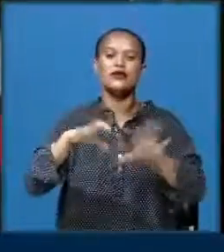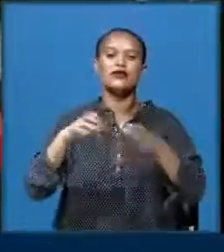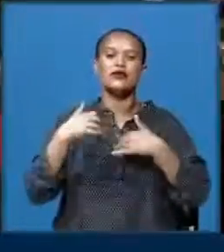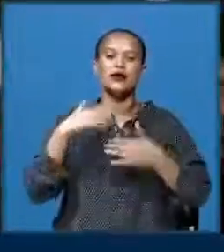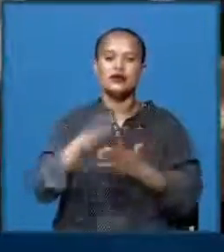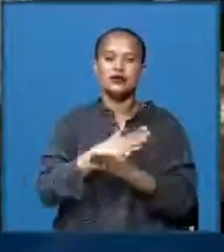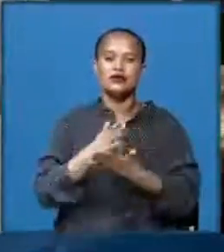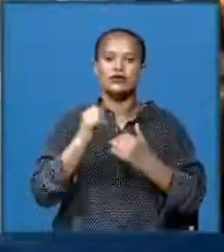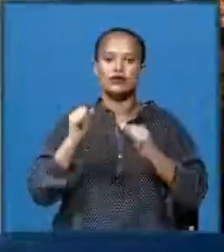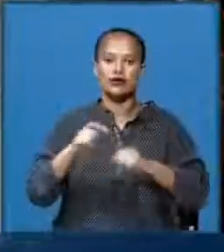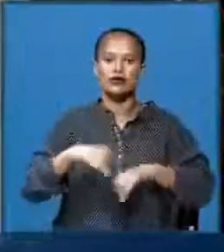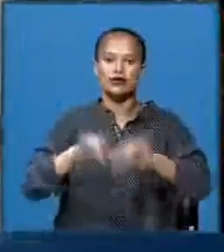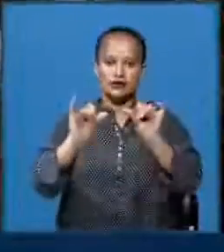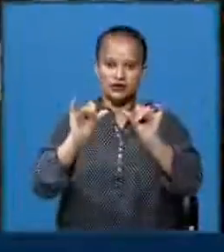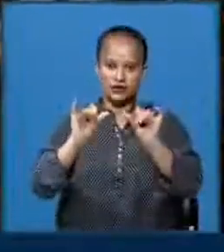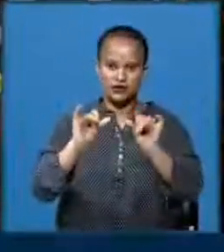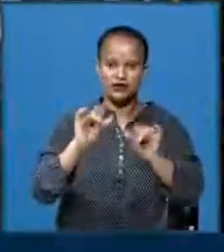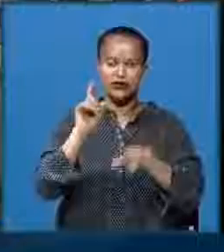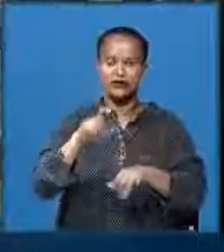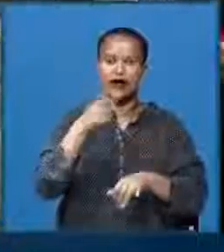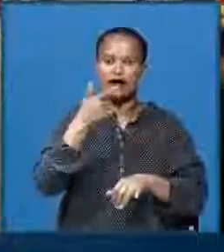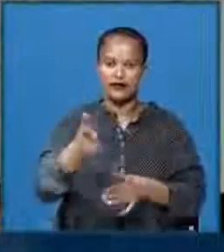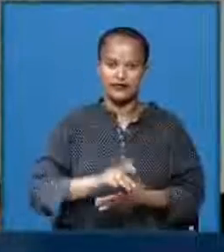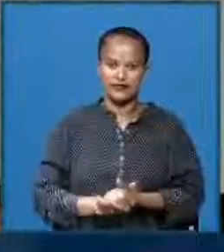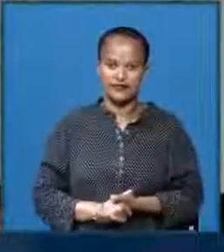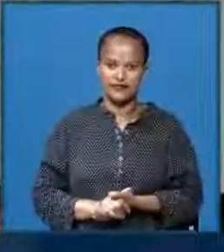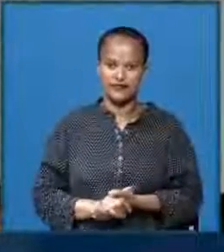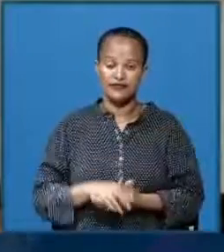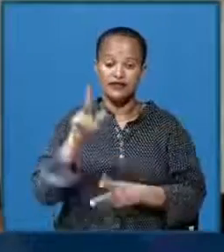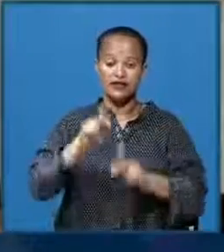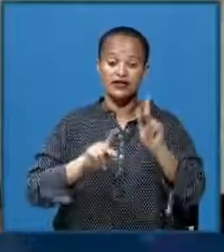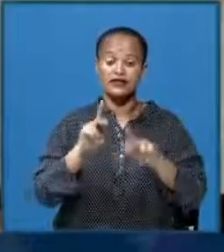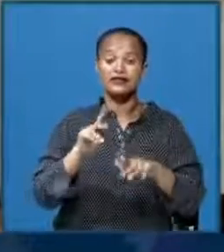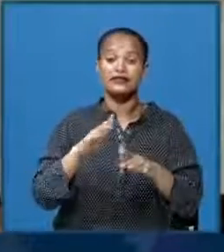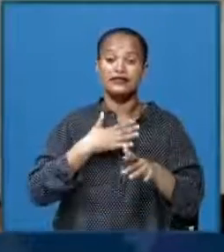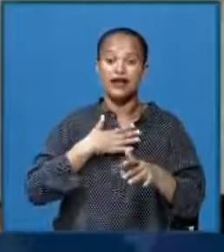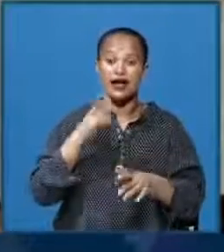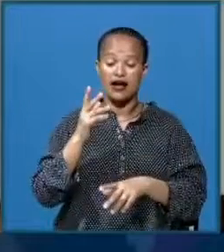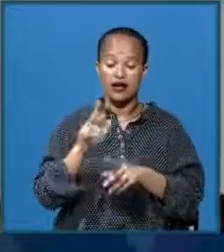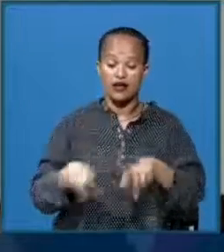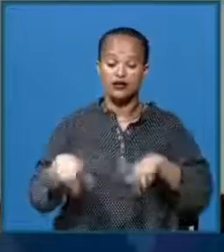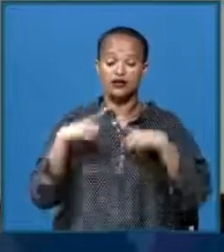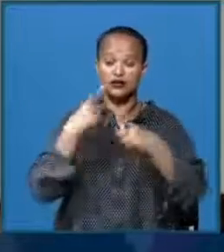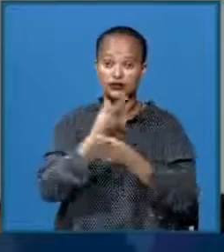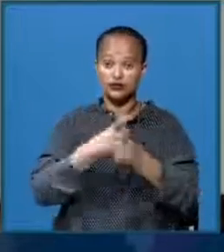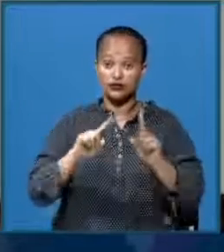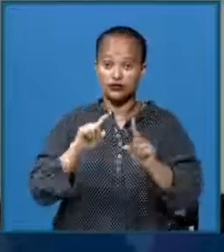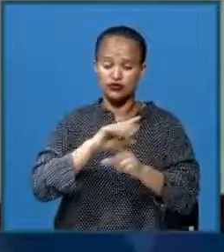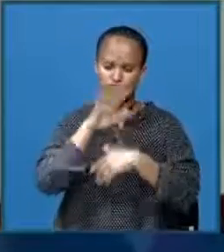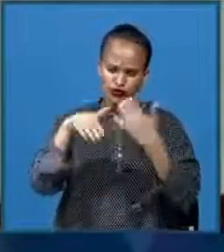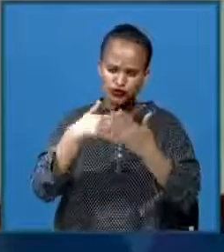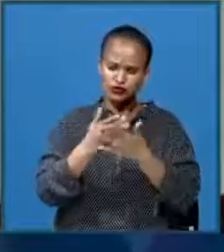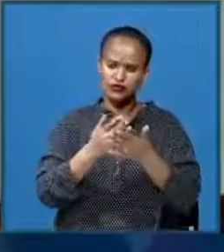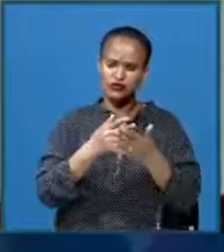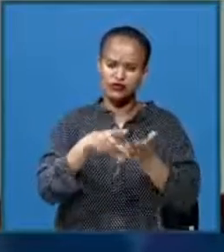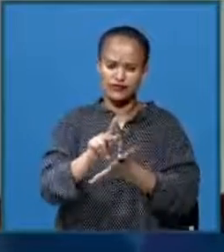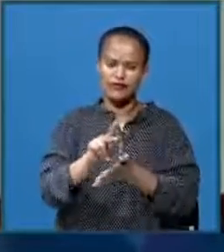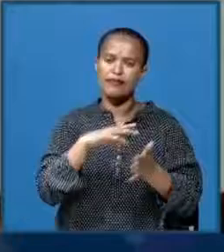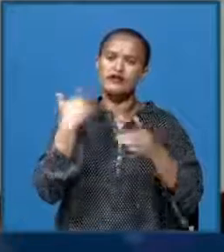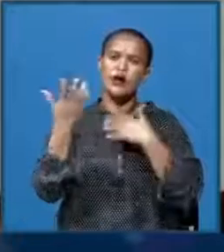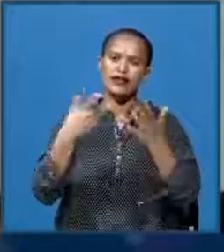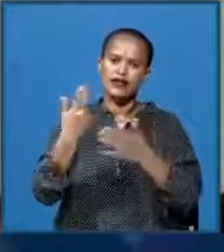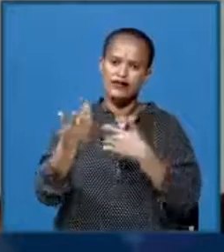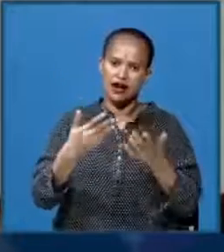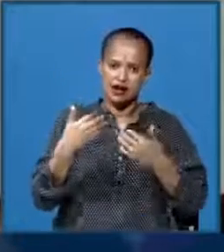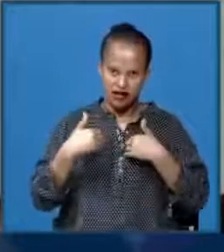ዘለዋ ተሳትፎ ተጠናኺሩ ክቕፅል ይግባእ ኢለን። ንህዝቢ ትግራይ ሃልዋትን ድሕነቱን ንምርግጋፅ ኩሉ ክኽፈል ዝግብኦ መስዋእቲ ክንኸፍል ኣለና